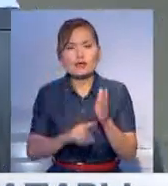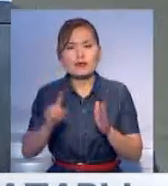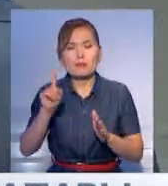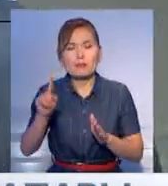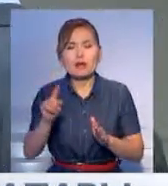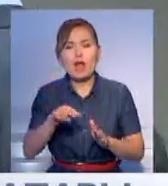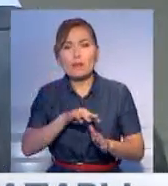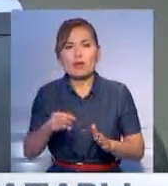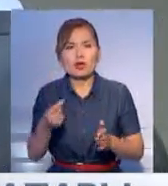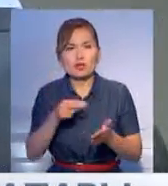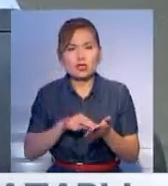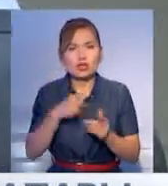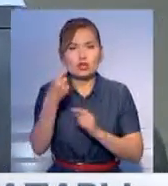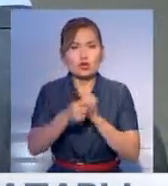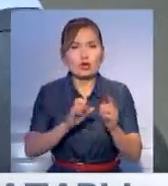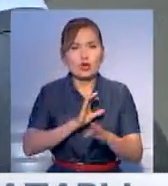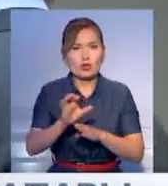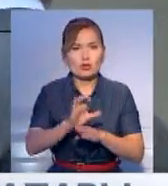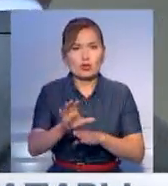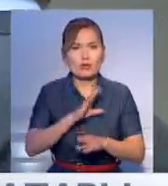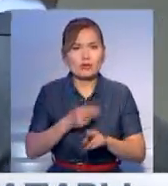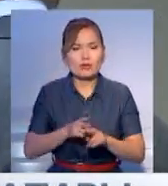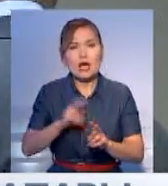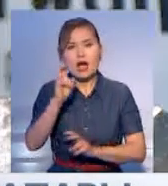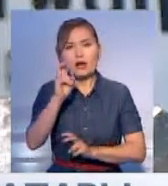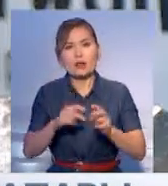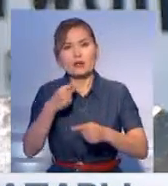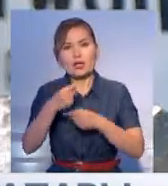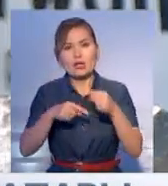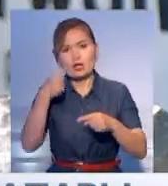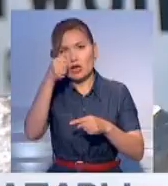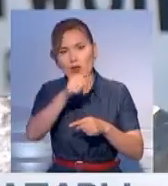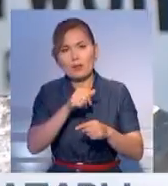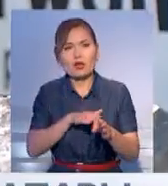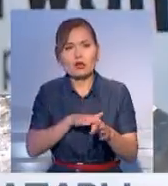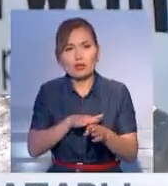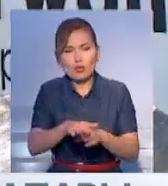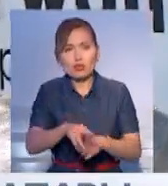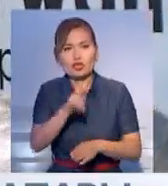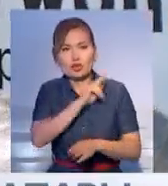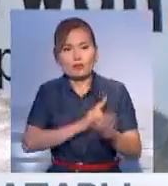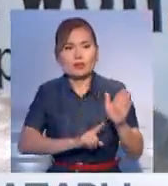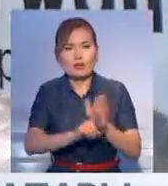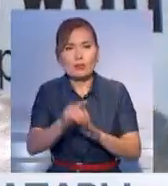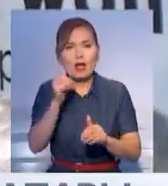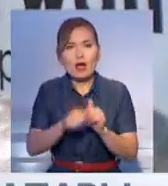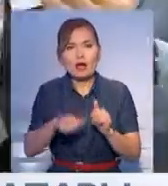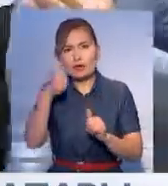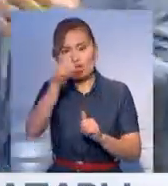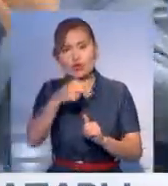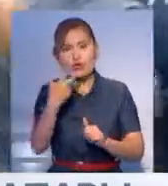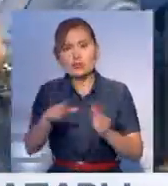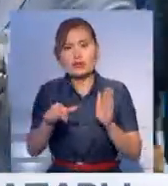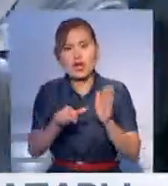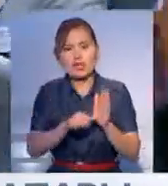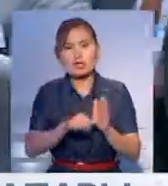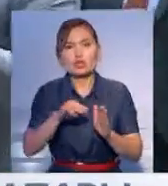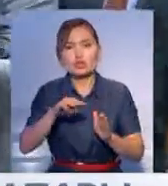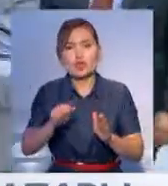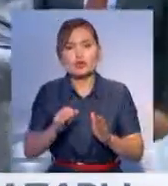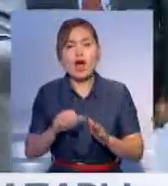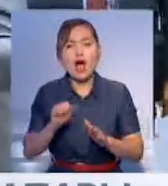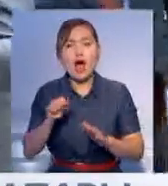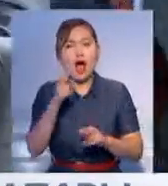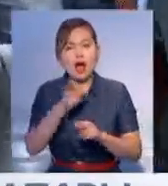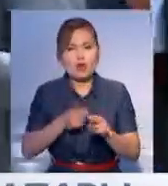өнімін шығарды. Жалпы жоба 2 кезеңді қамтиды. Кәсіпорын келер жылы толық қуатына шыққан кезде жылына 36 мың тонна алюминий өндіруге мүмкіндік